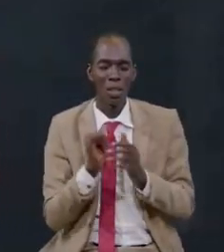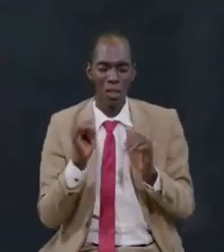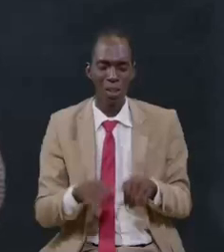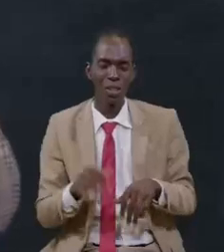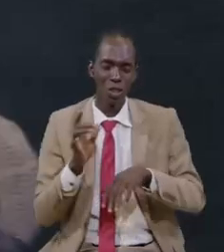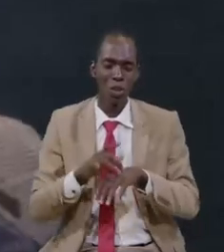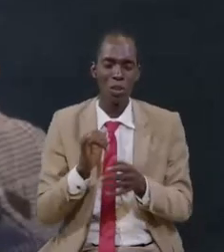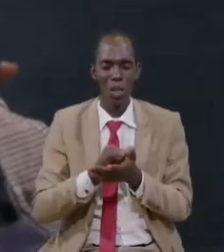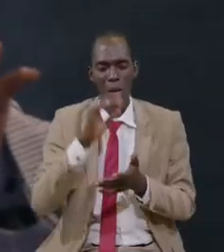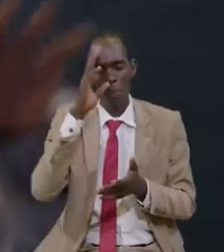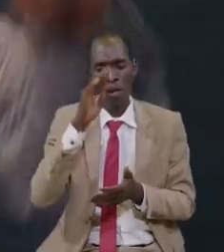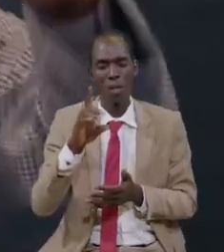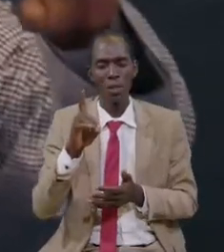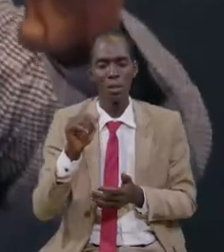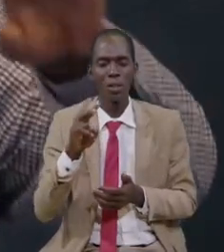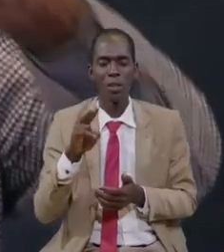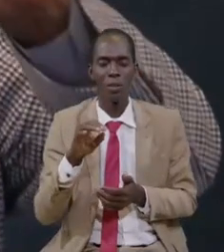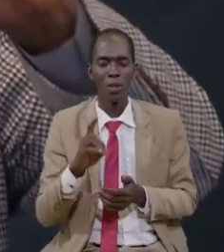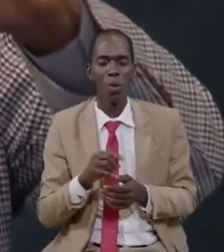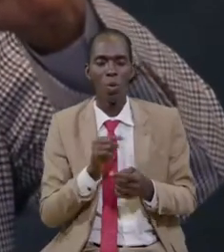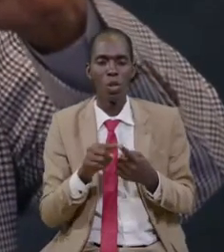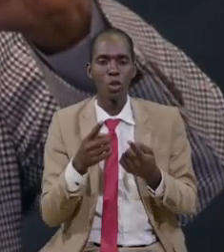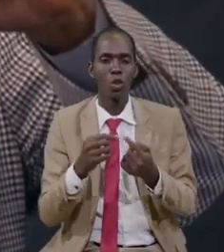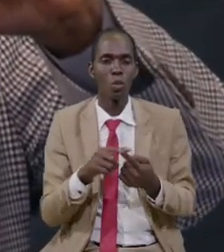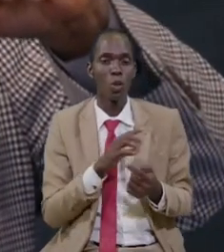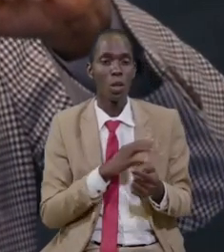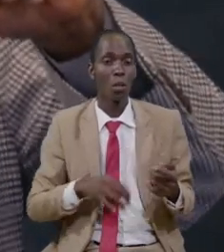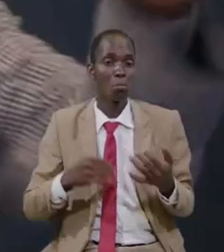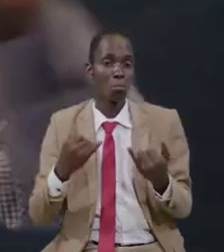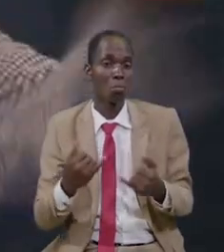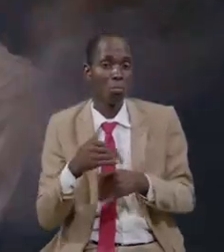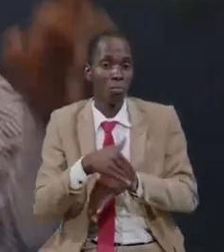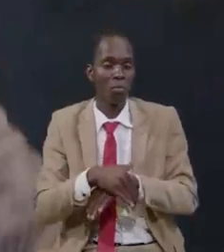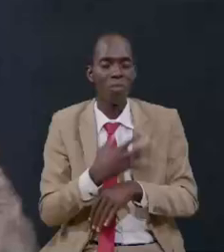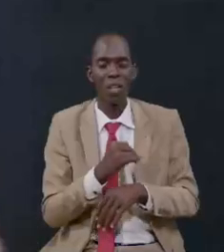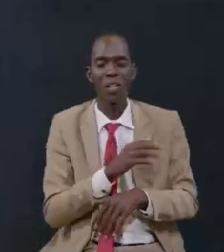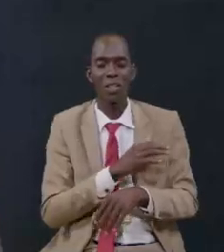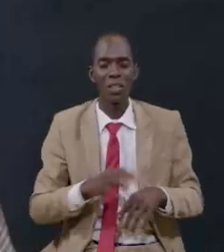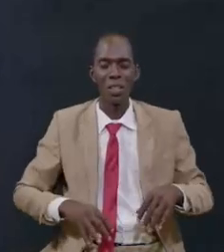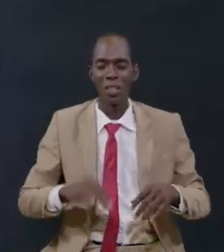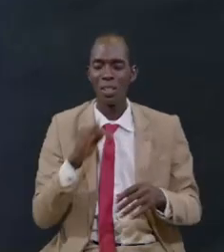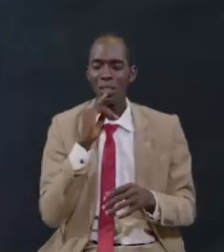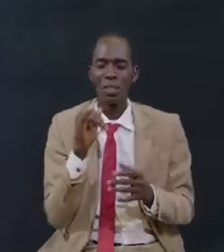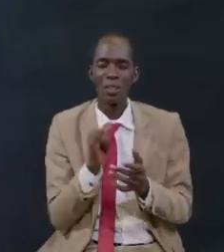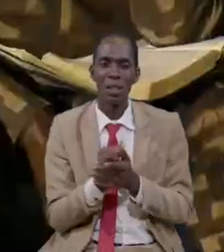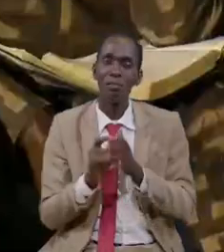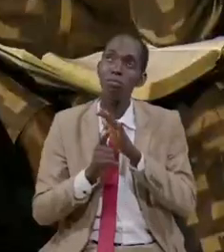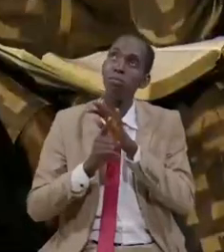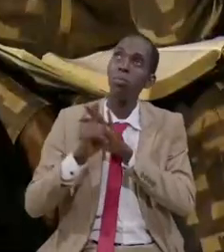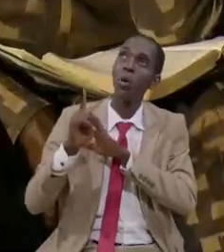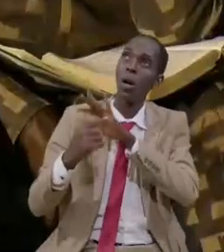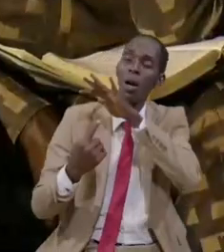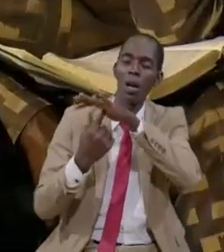David. Sans tu viens à Christ ce soir, et Christ est cette haute tour, aucune malédiction ne pourra atteindre